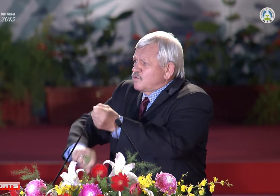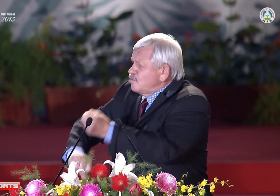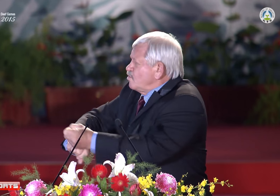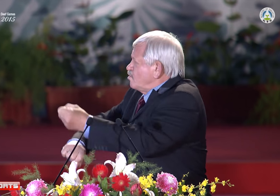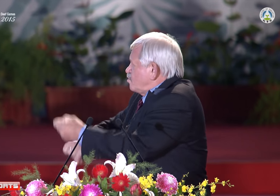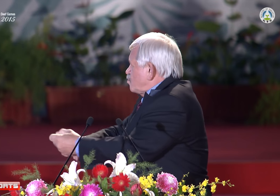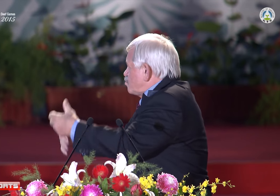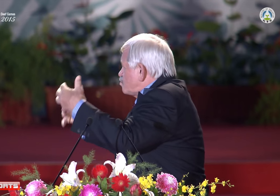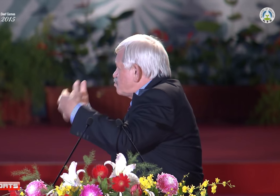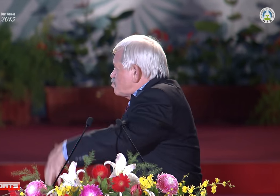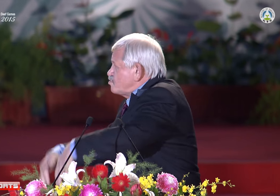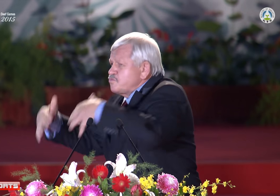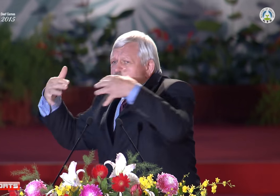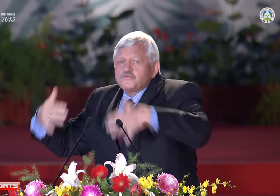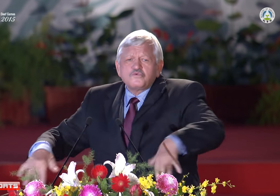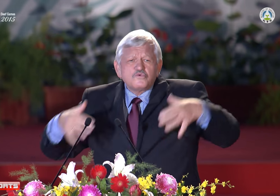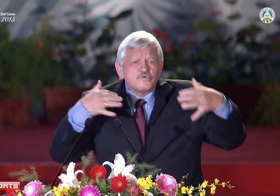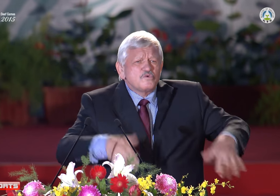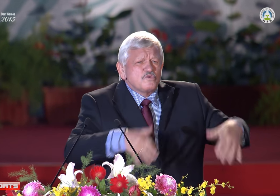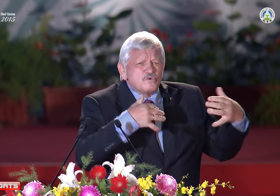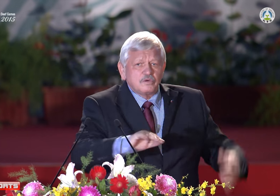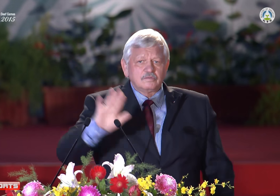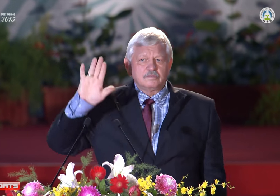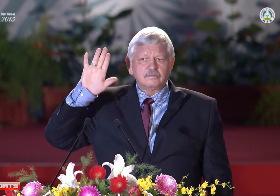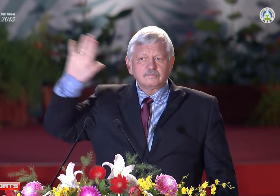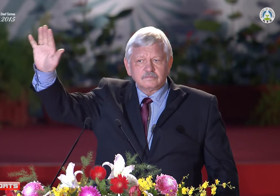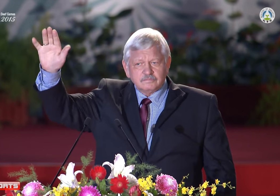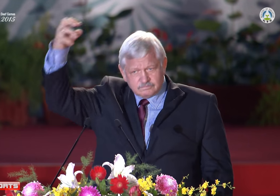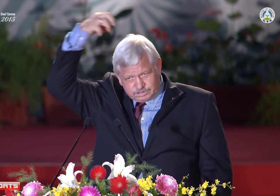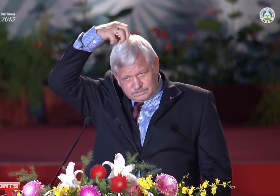那我要特别感谢中华民国听障运动协会